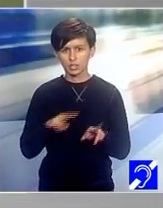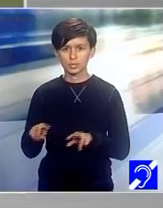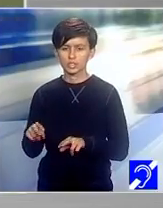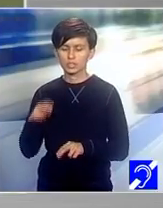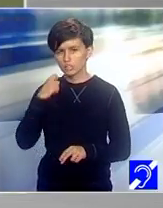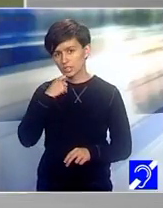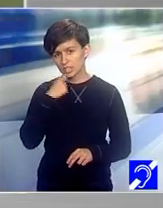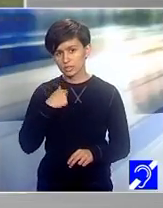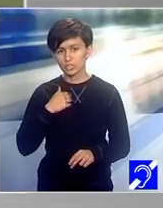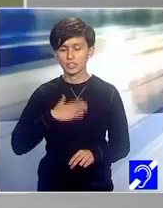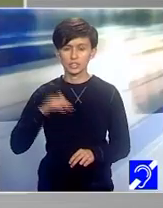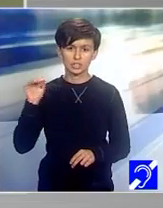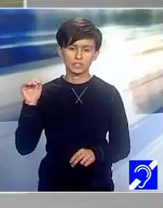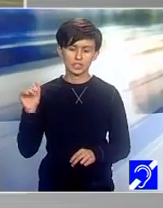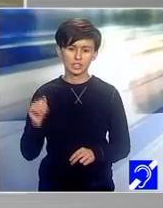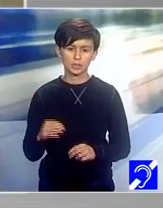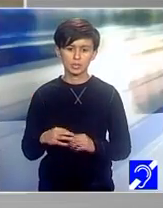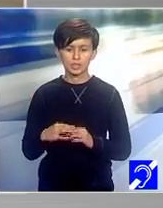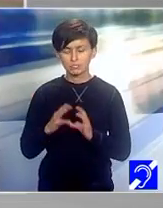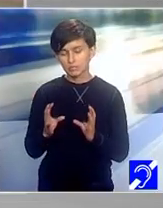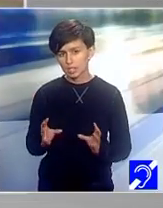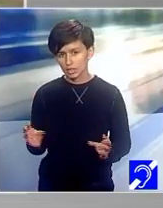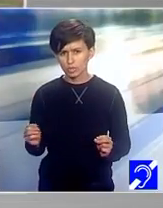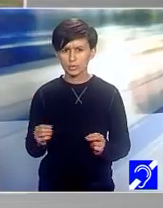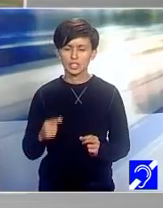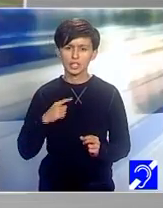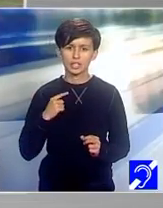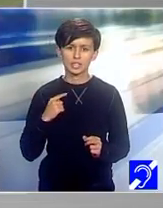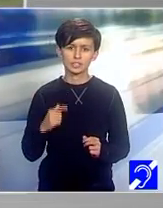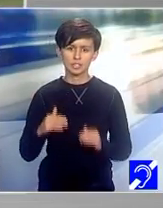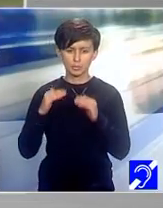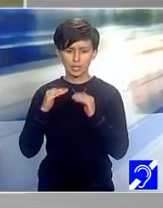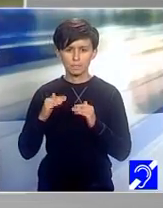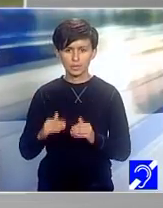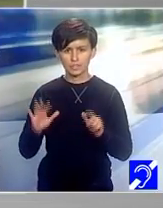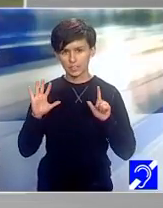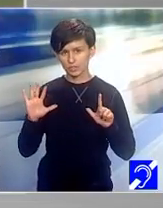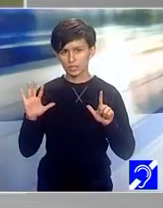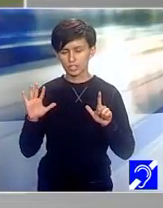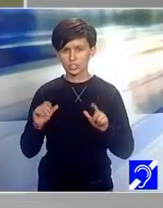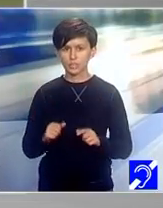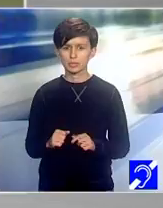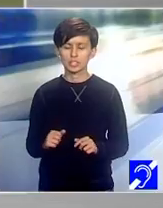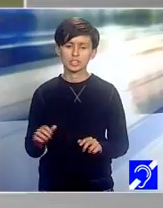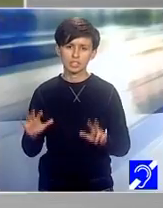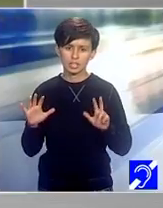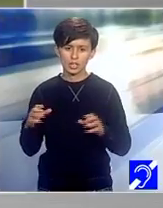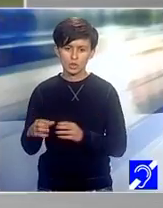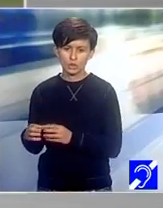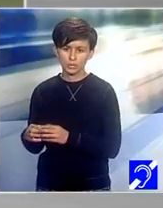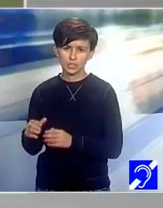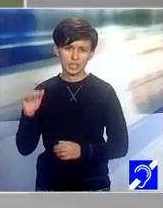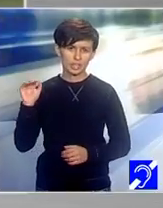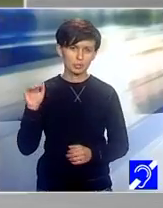din câte rețin, România practic e pe 7 în momentul ăsta, nu? Din 8 echipe ale